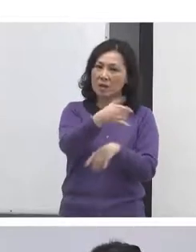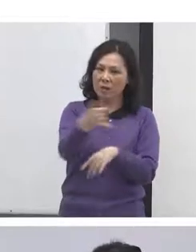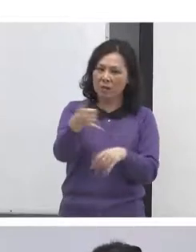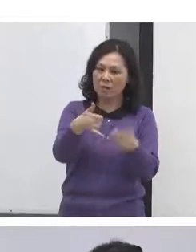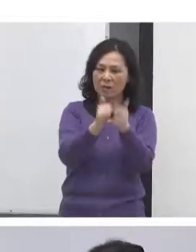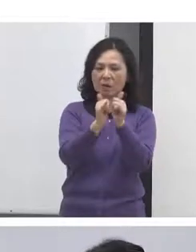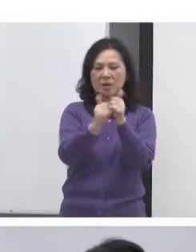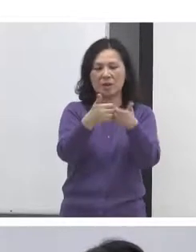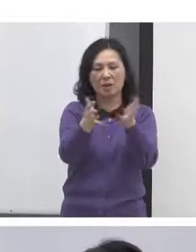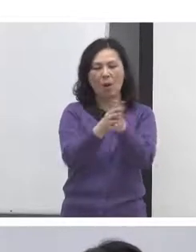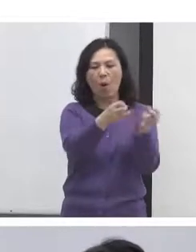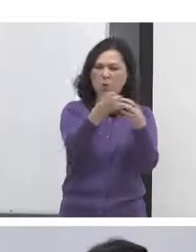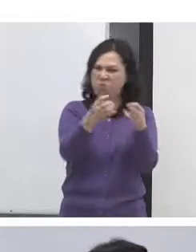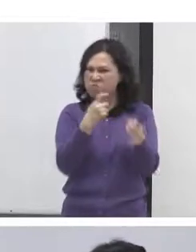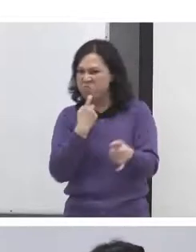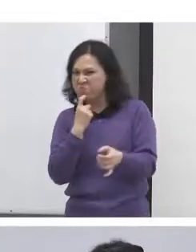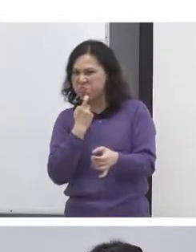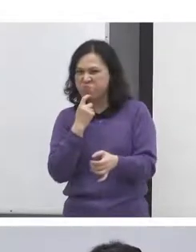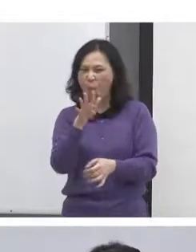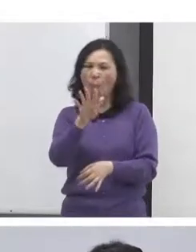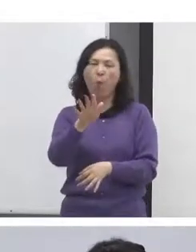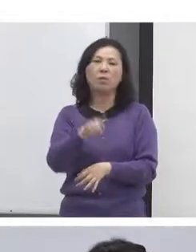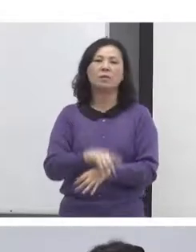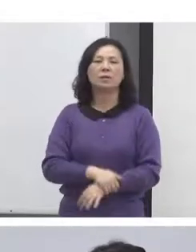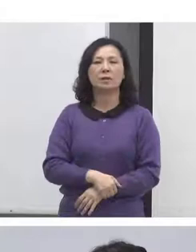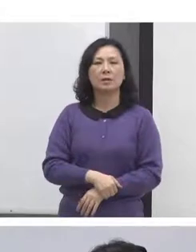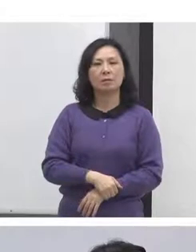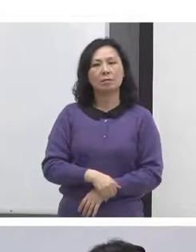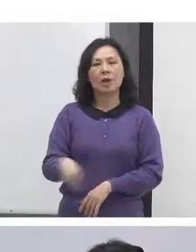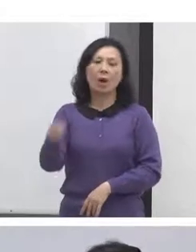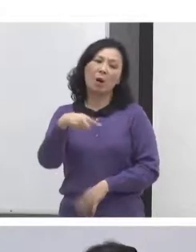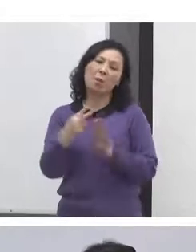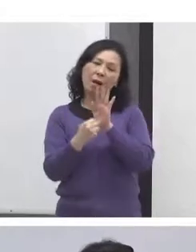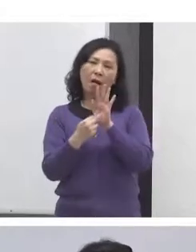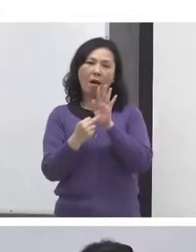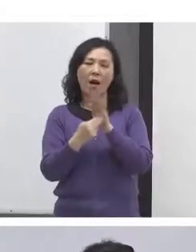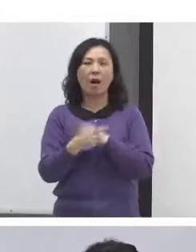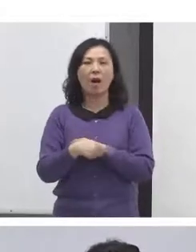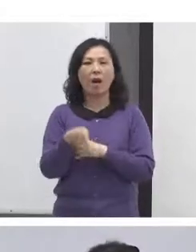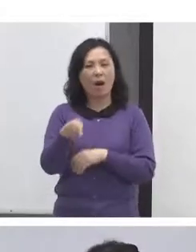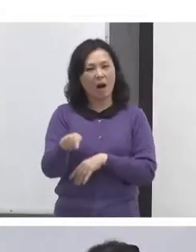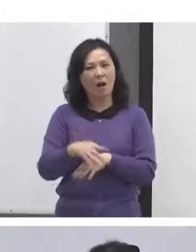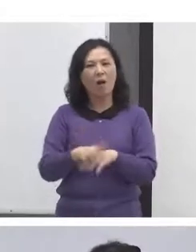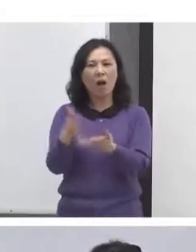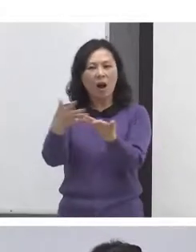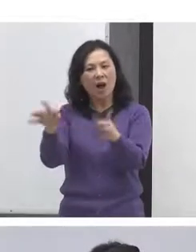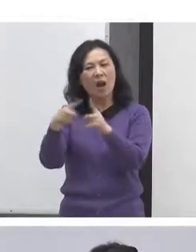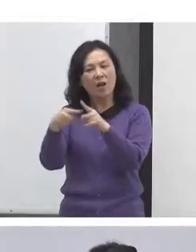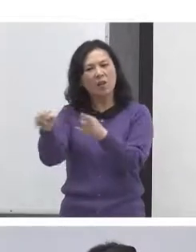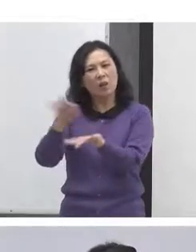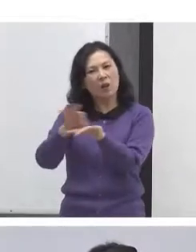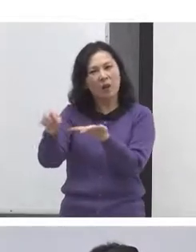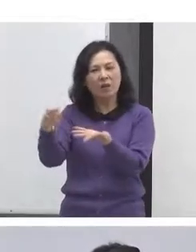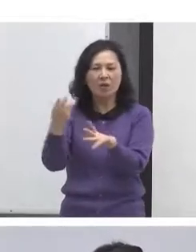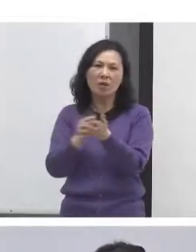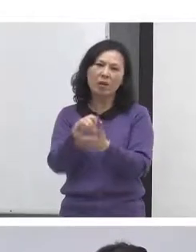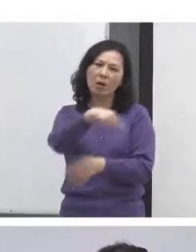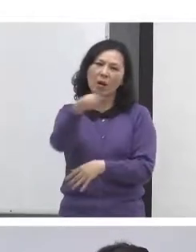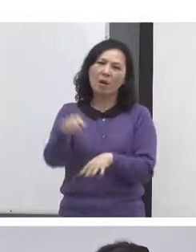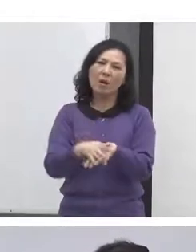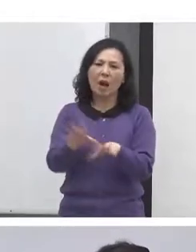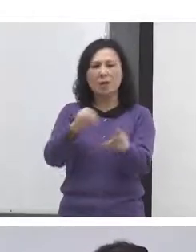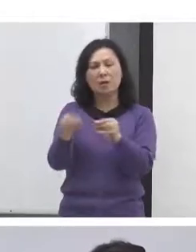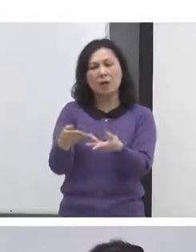里面的讨论跟质疑。那但是他们就会说因为就是很多用这样子的人根本就不在意是不是 open source， 或者